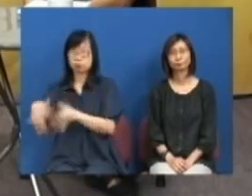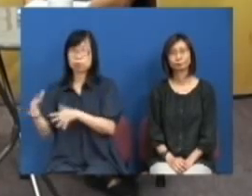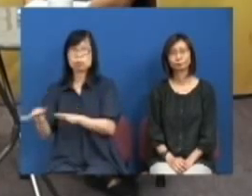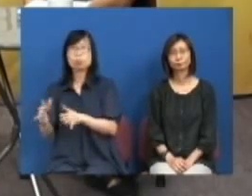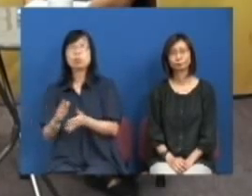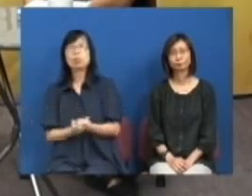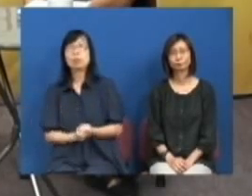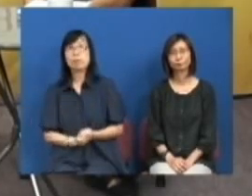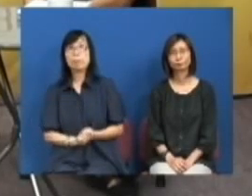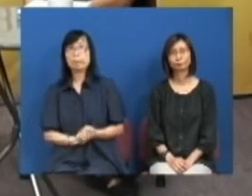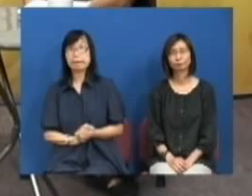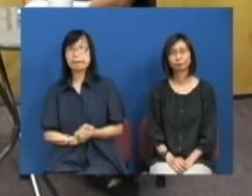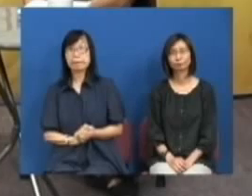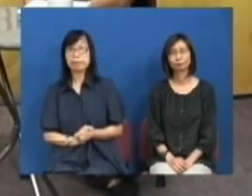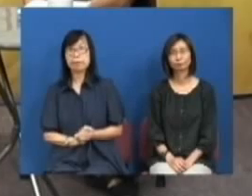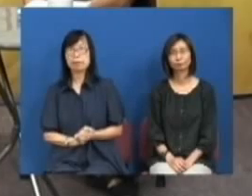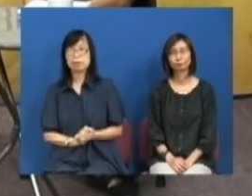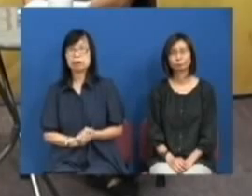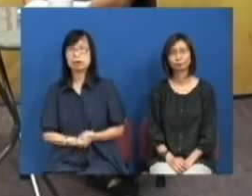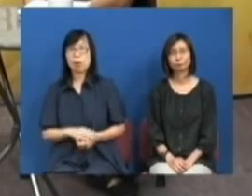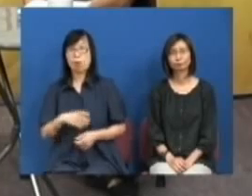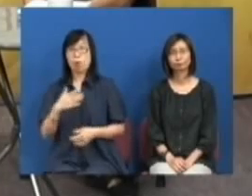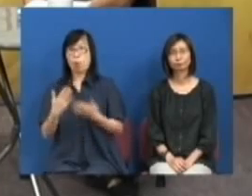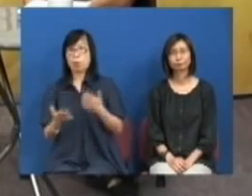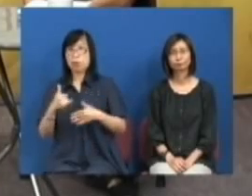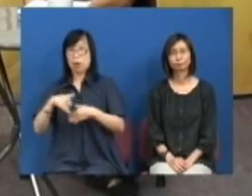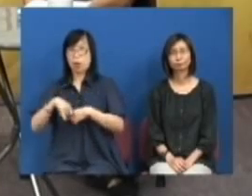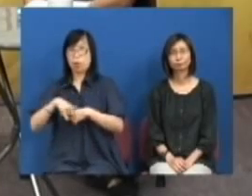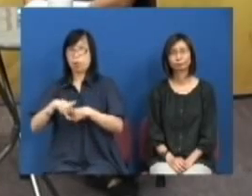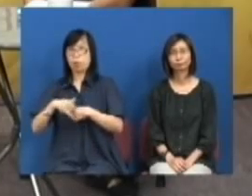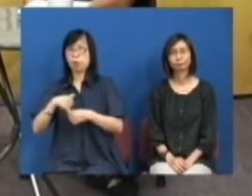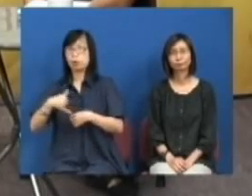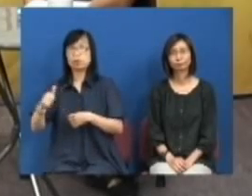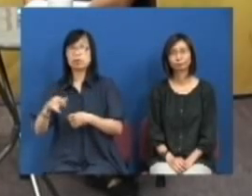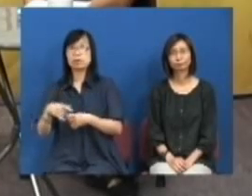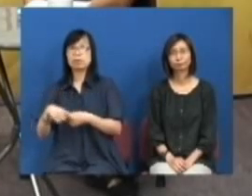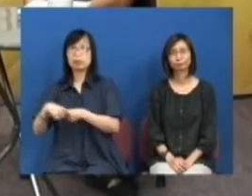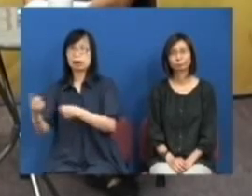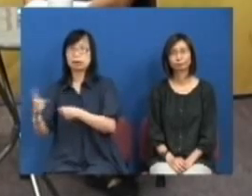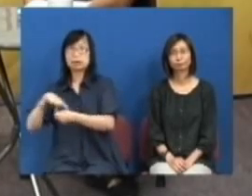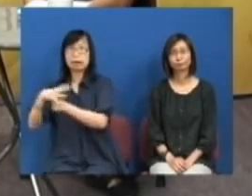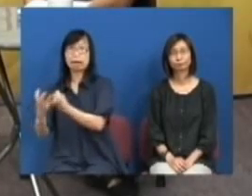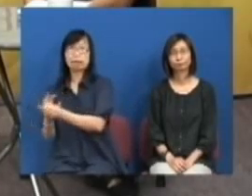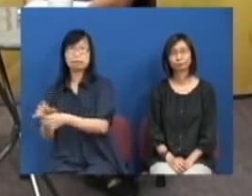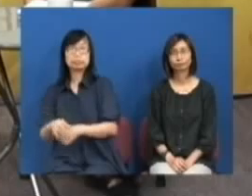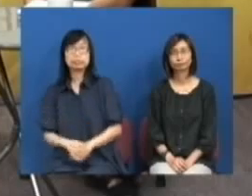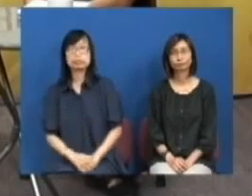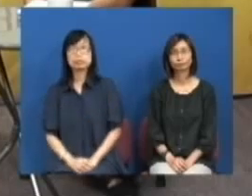者去咗第二度做人啦。其實有問題就係、是